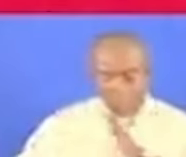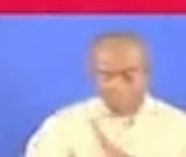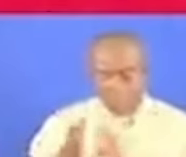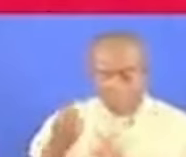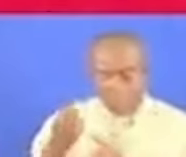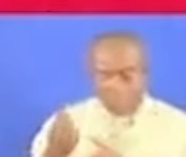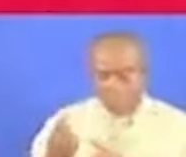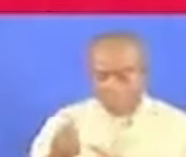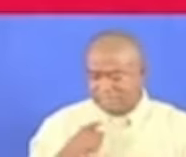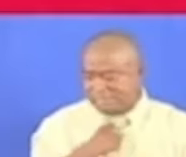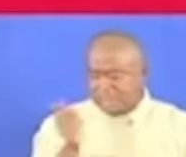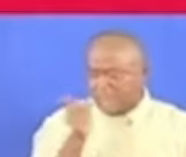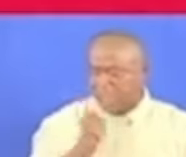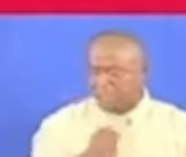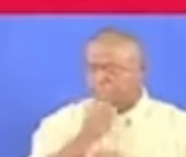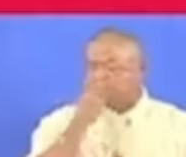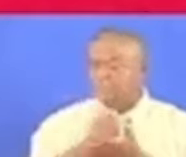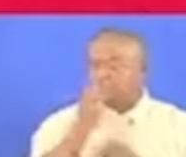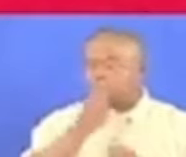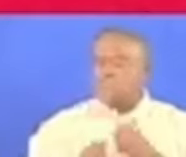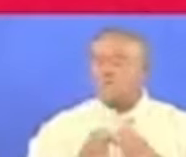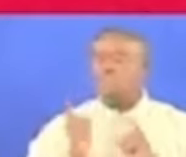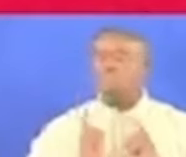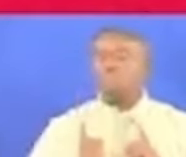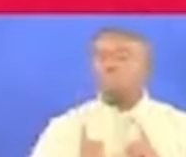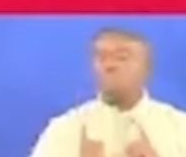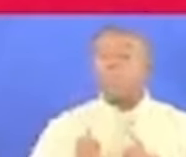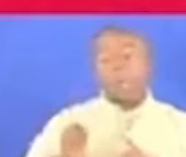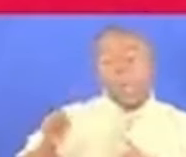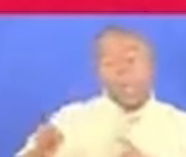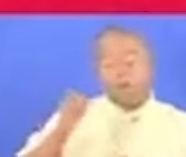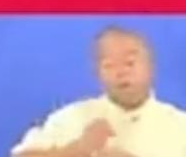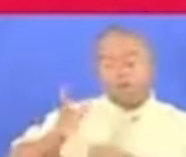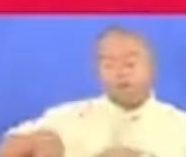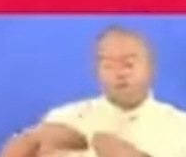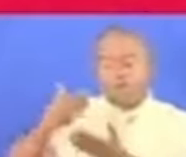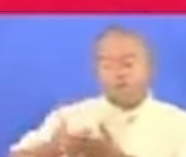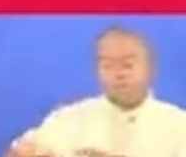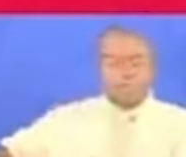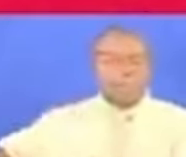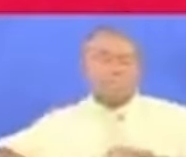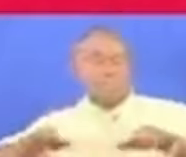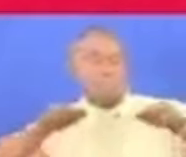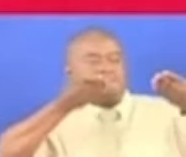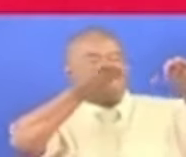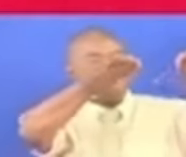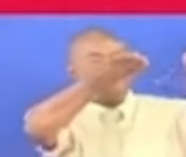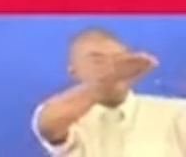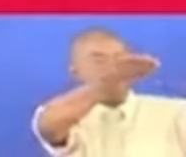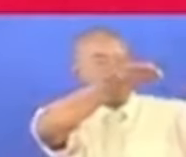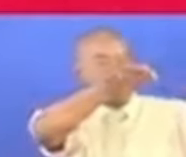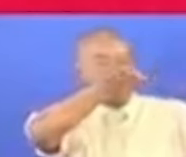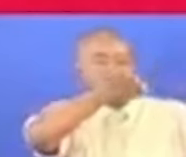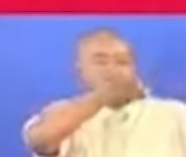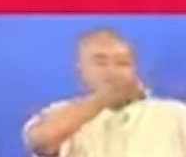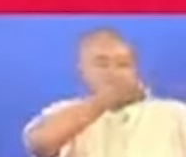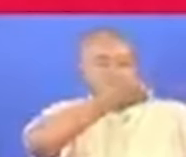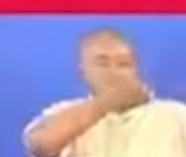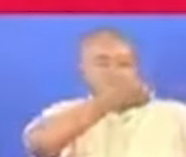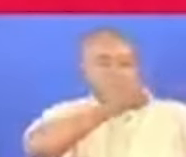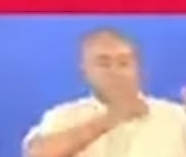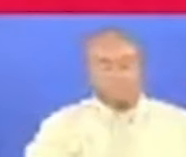maam muzi Ya mwi Bali vinato mapendeleo kwa ngi za juu MH eshima spik Kama